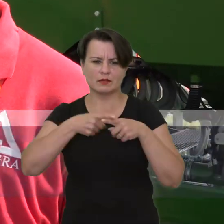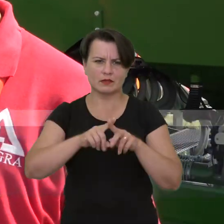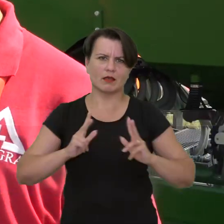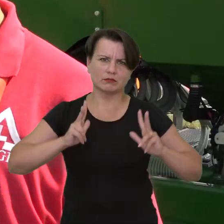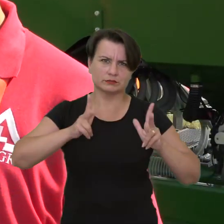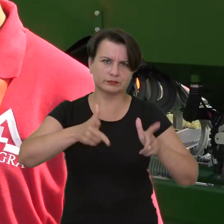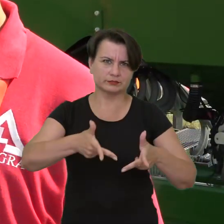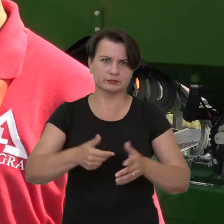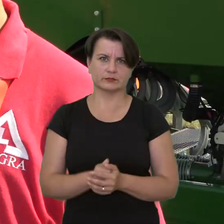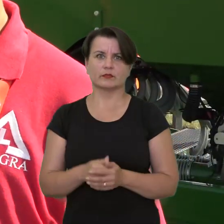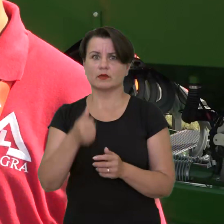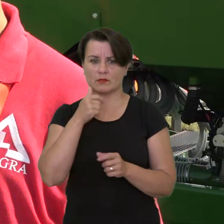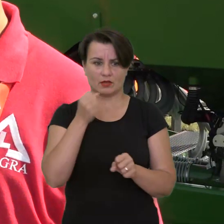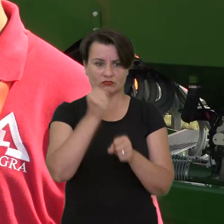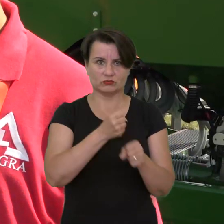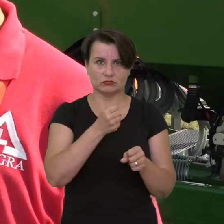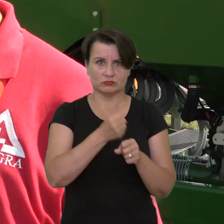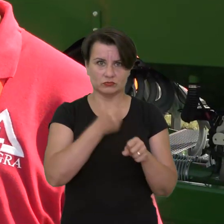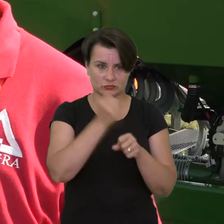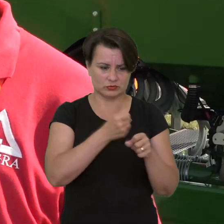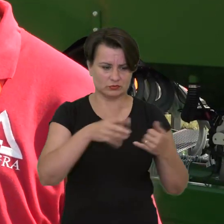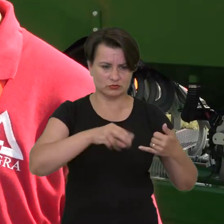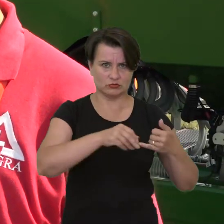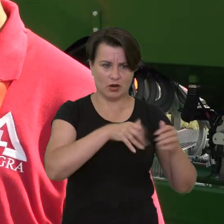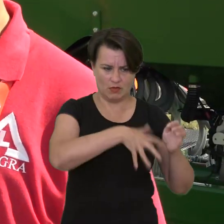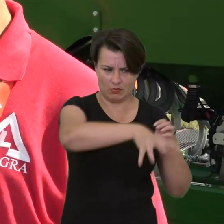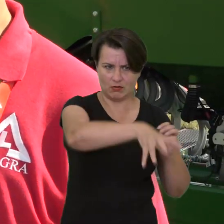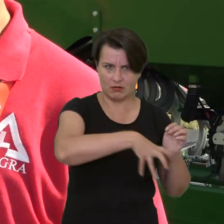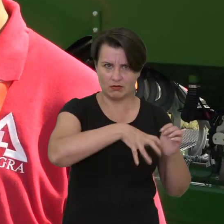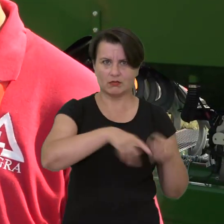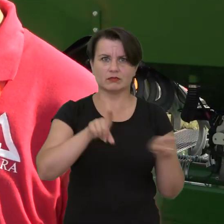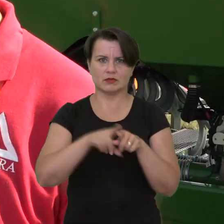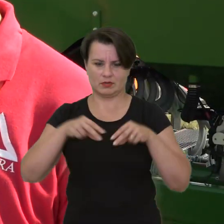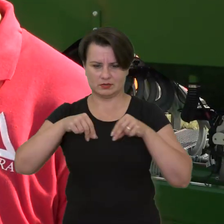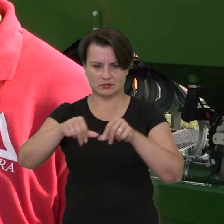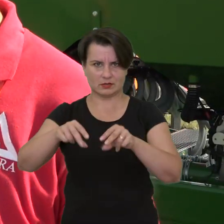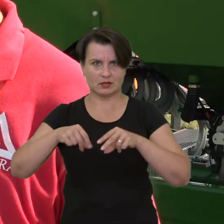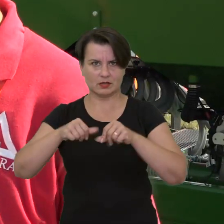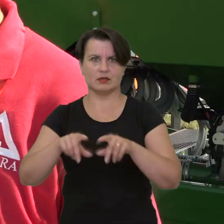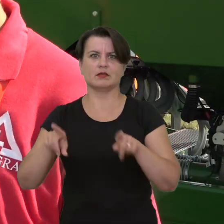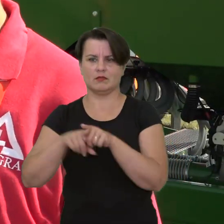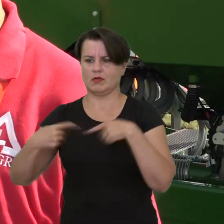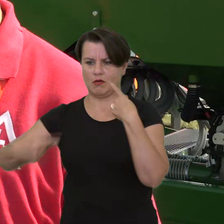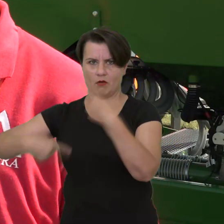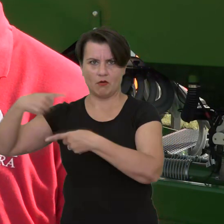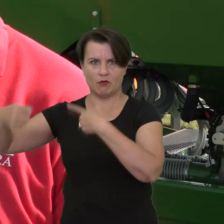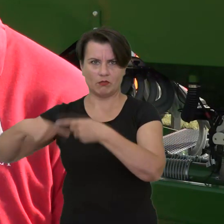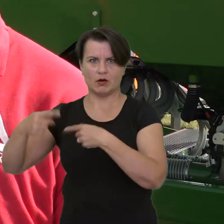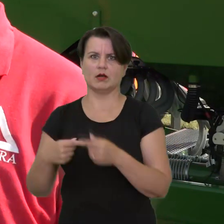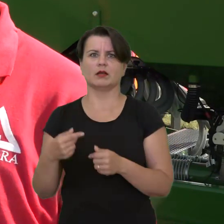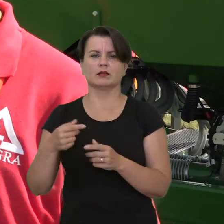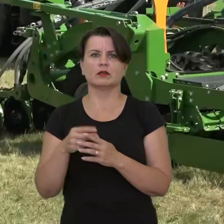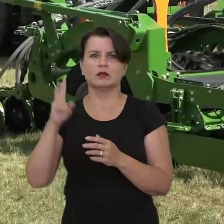mašinų ir pradedant nuo žemės dirbimo iki pačios sėjos ir jau didžiulių mašinų, tai kaip ir